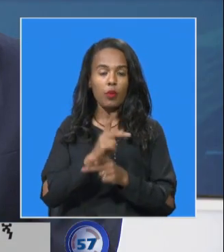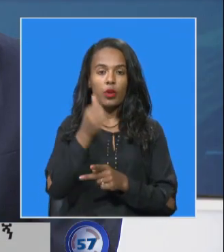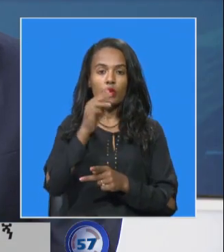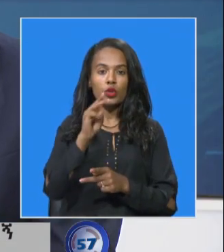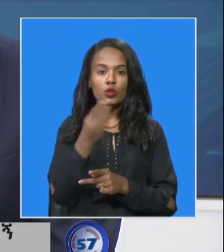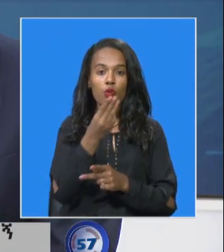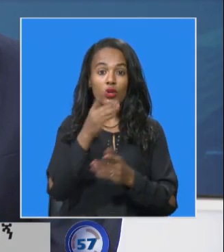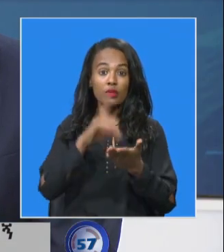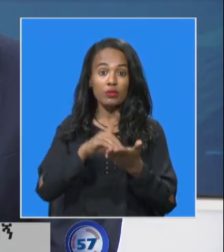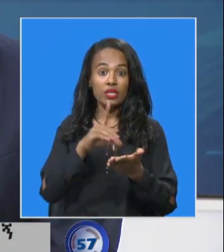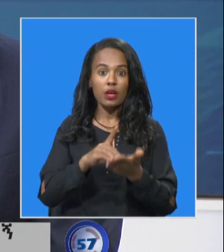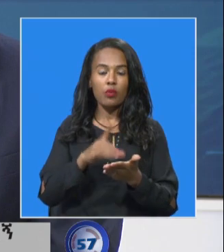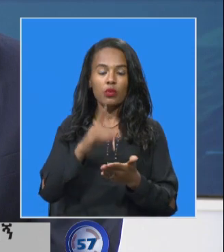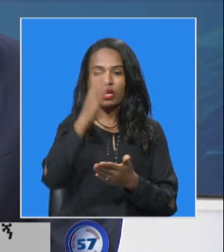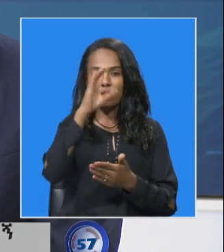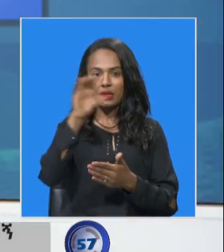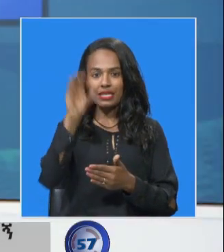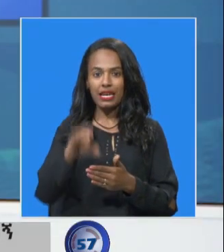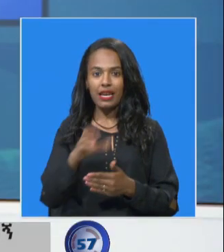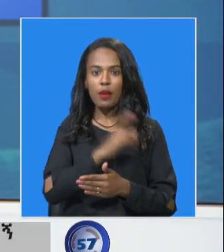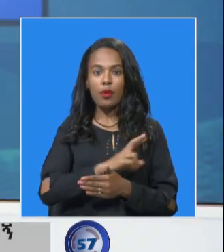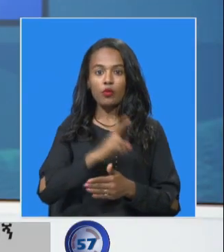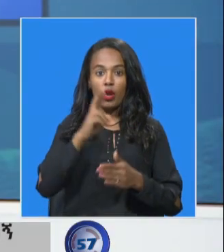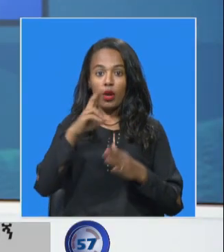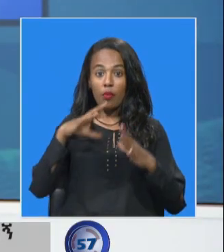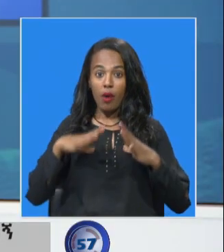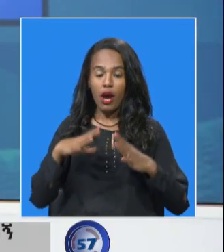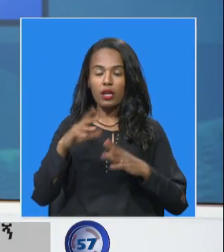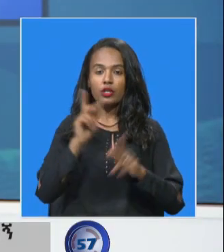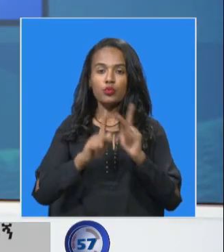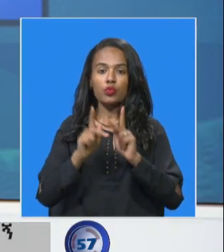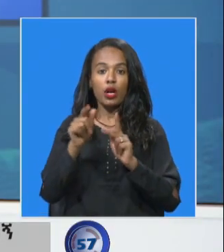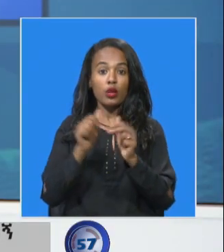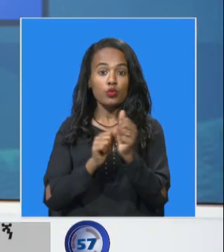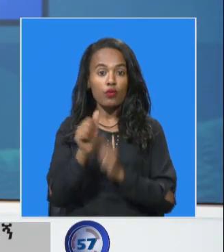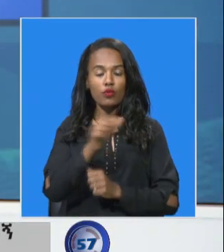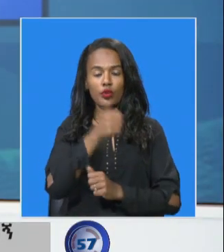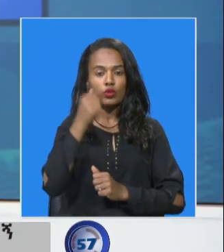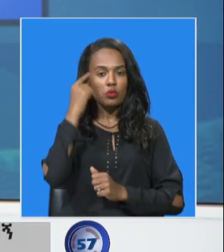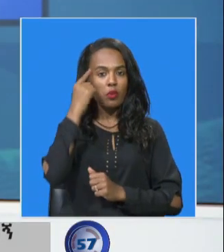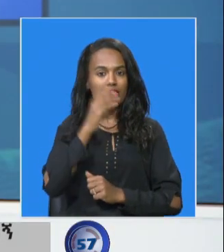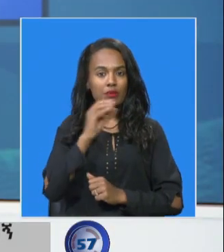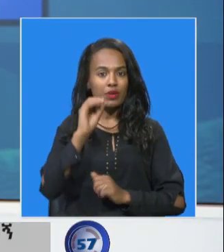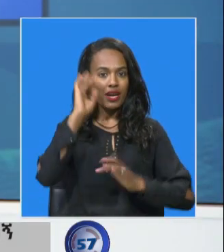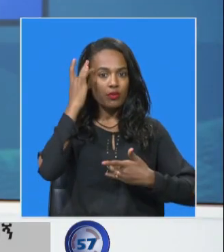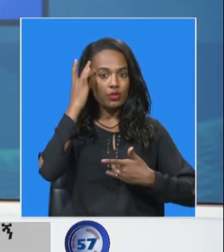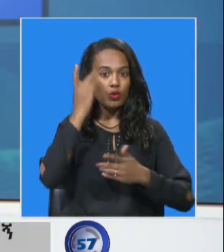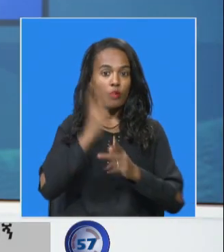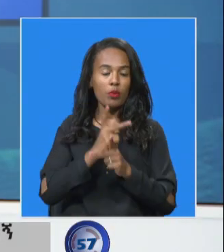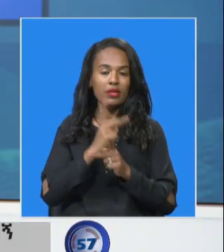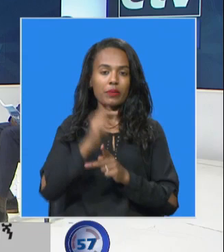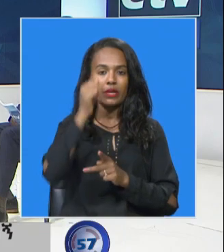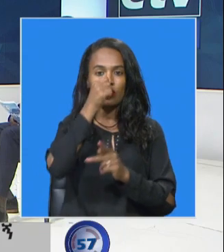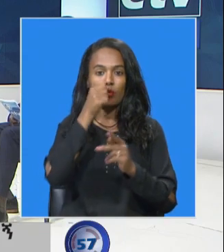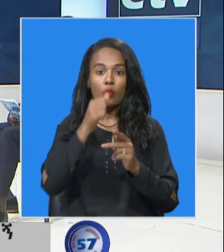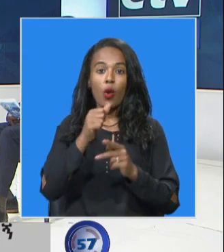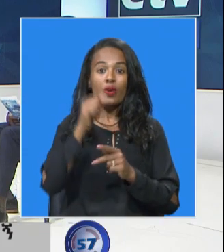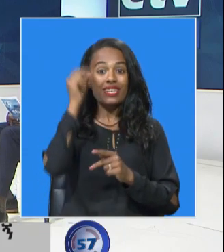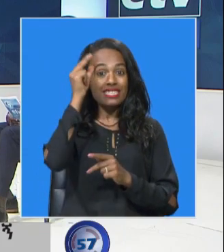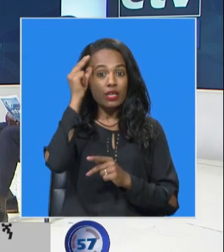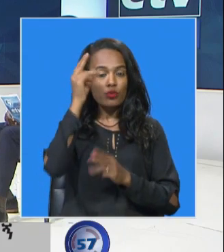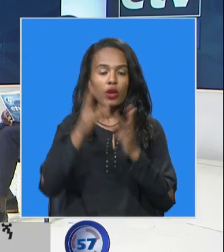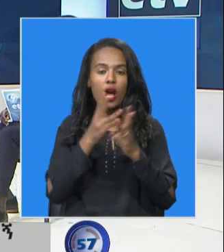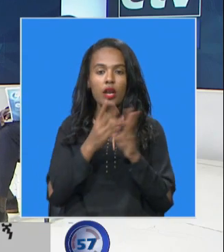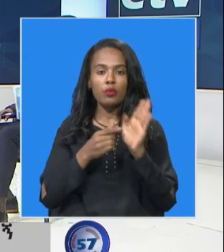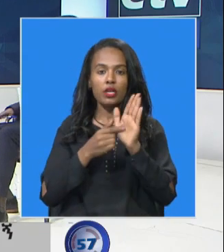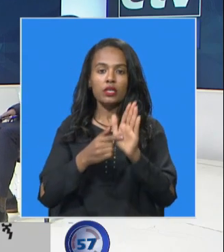የተመዘገበው የመስቀል ሃይማኖታዊ በዓል እሴቱን ጠብቆ እንዲከበር ህዝቡ ከራሱ አልፎ ለሌሎች በማሰብና ከበሽታው በመጠበቅ ኢትዮጵያዊ እሴቱን ለዓለም